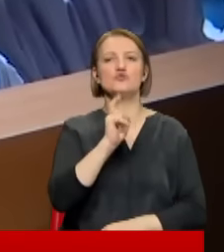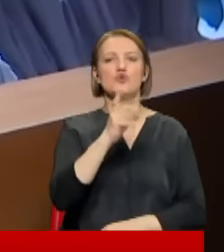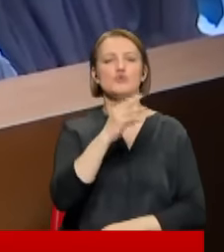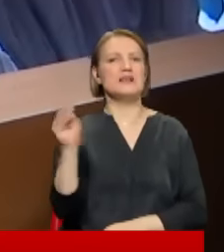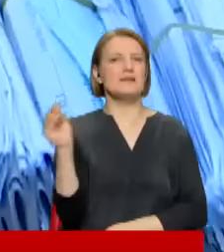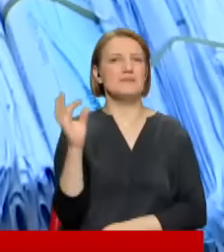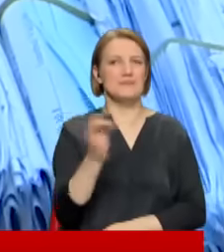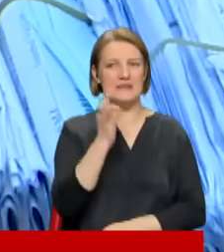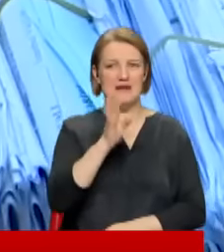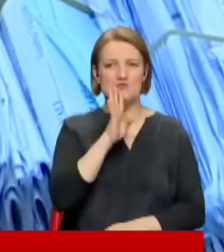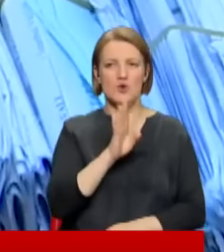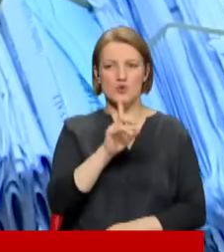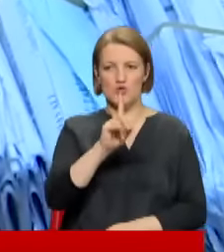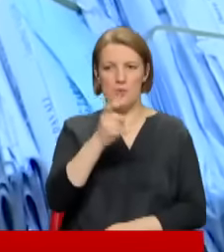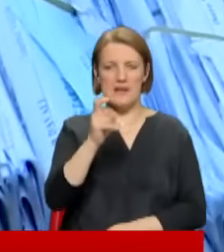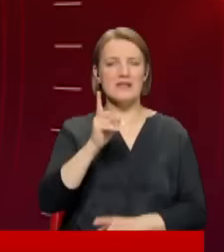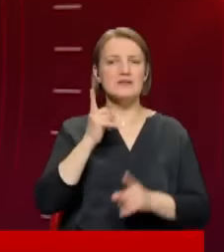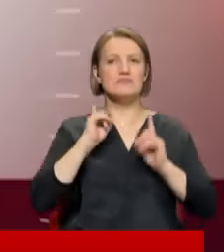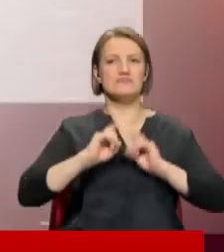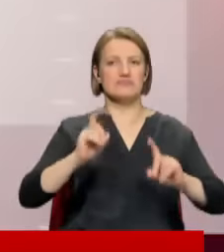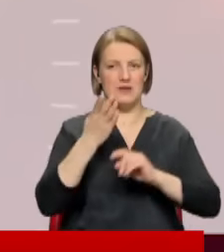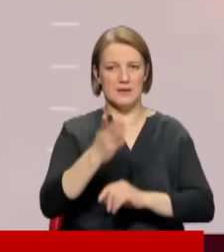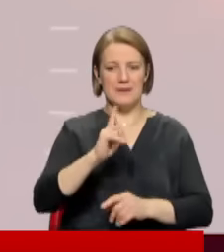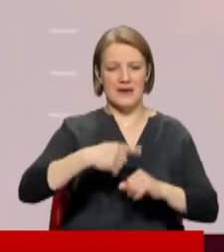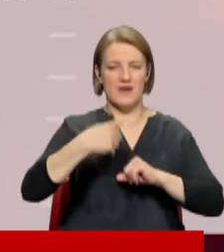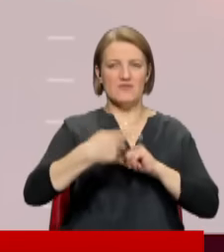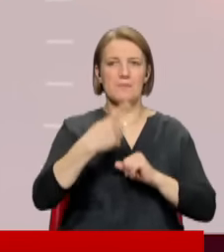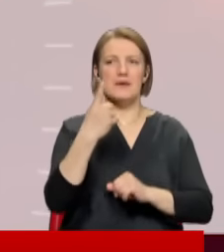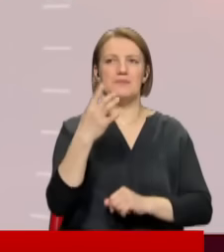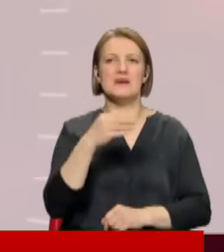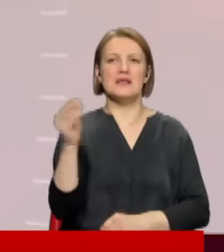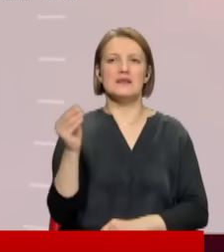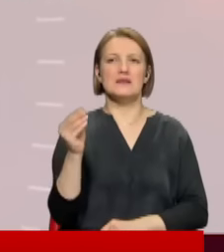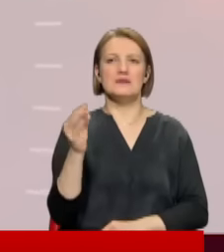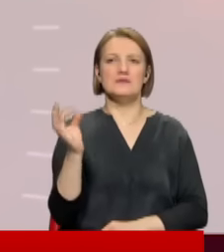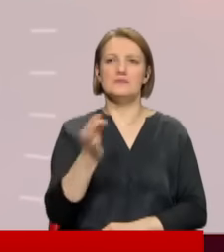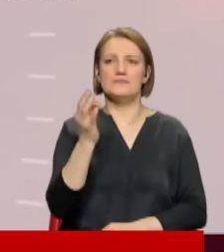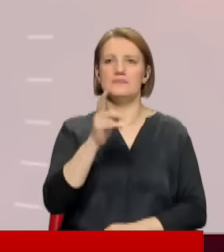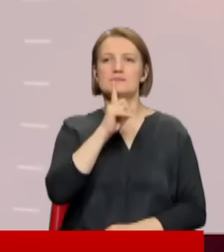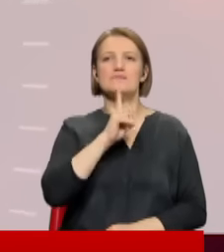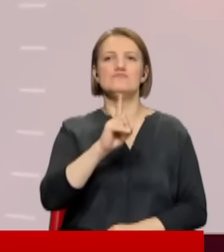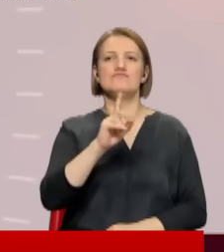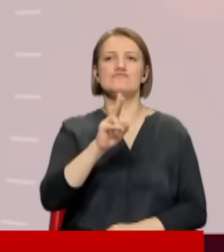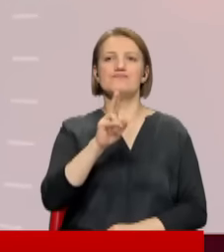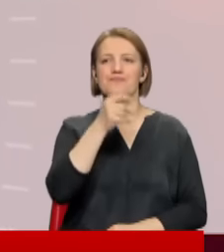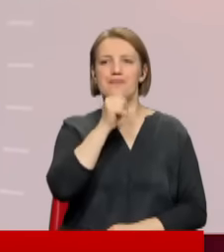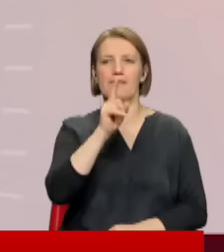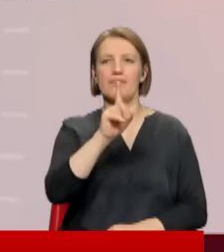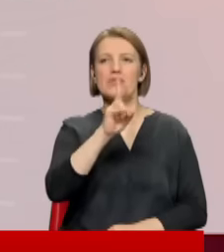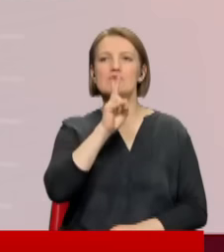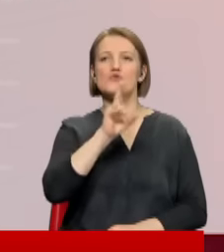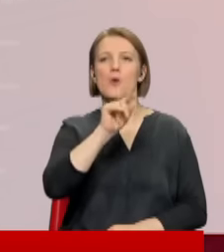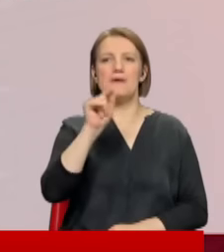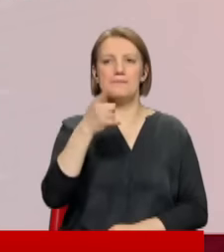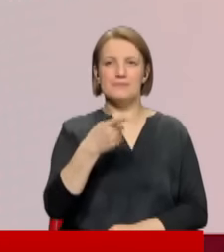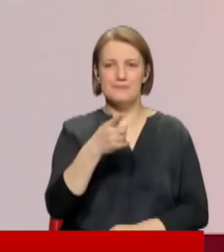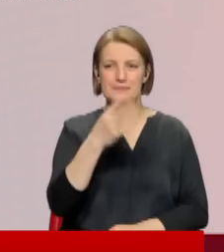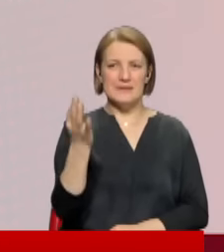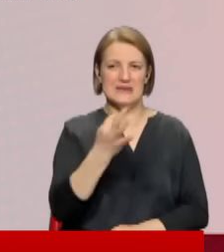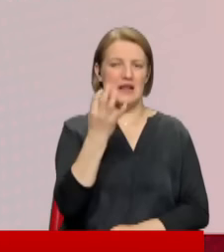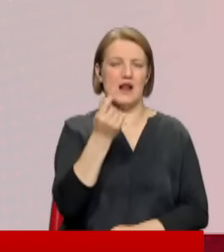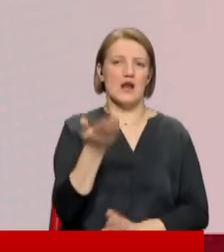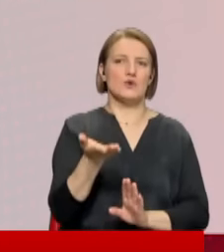415 milyon lira olan takipteki borç tutarı bir haftada 1 milyar 628 milyon lira artarak 211 milyar 43